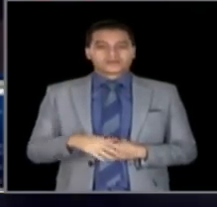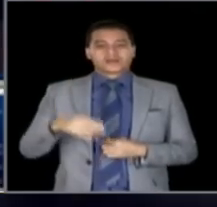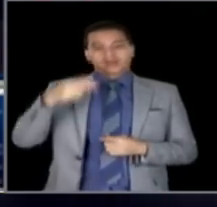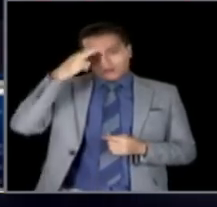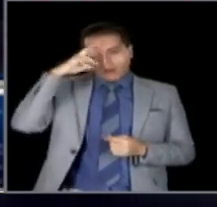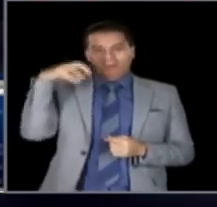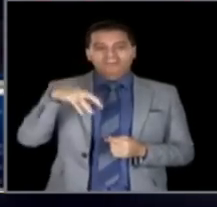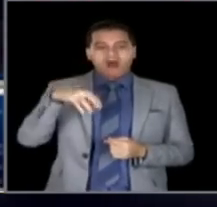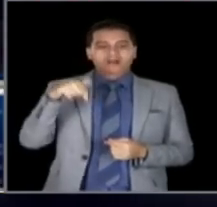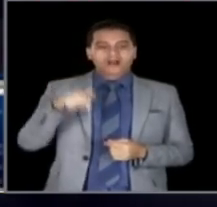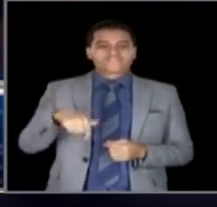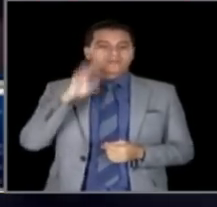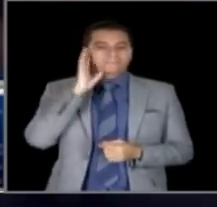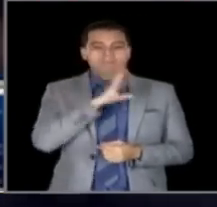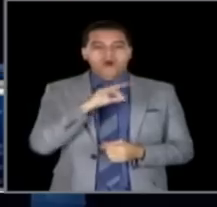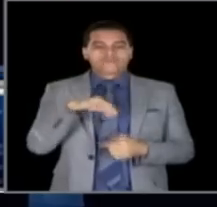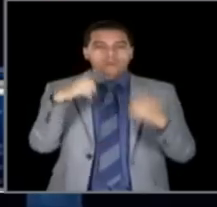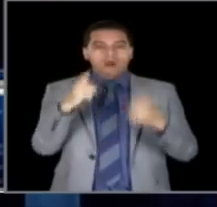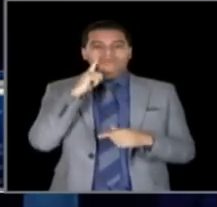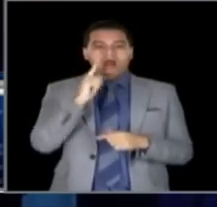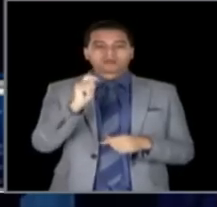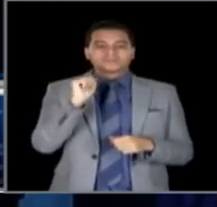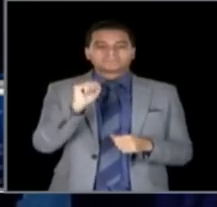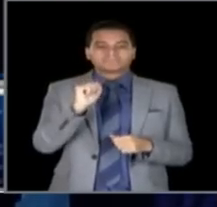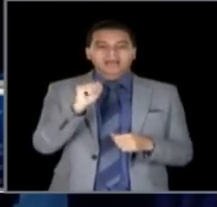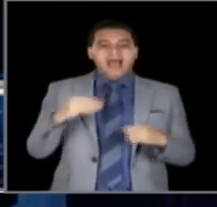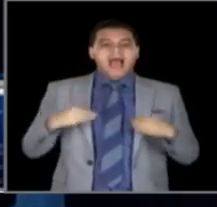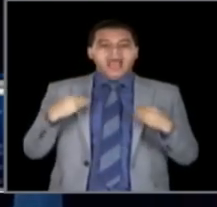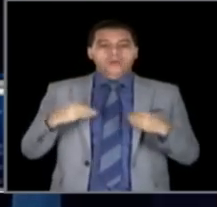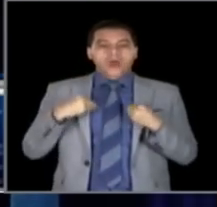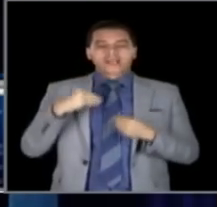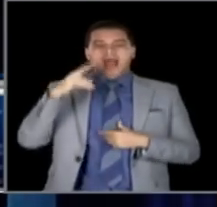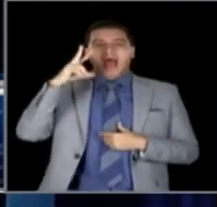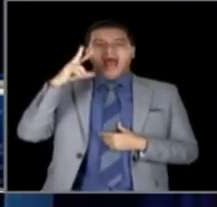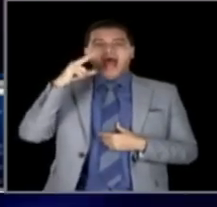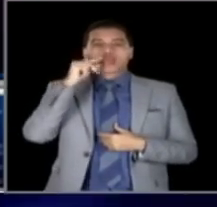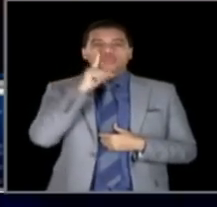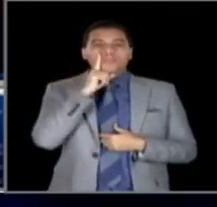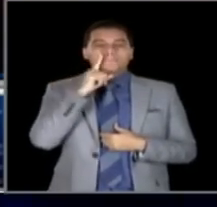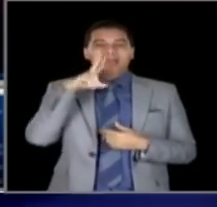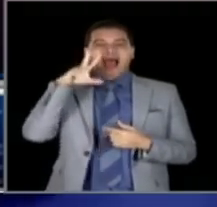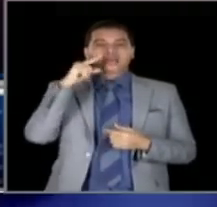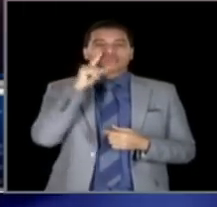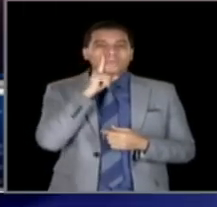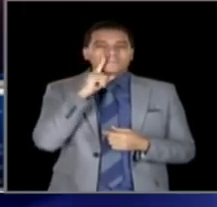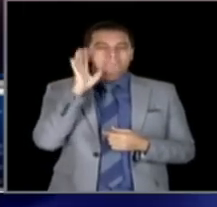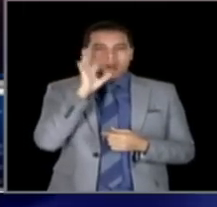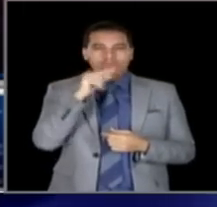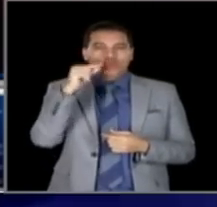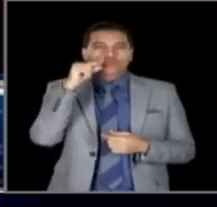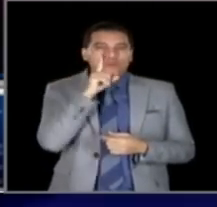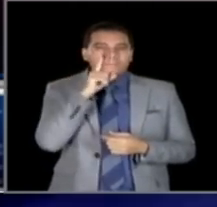ما هي القارة التي تعد الموطن الأصلي لحيوان الدب أبو النظارة؟